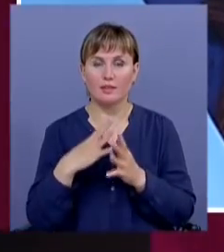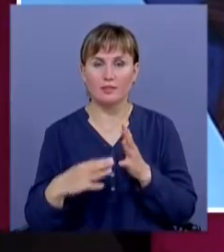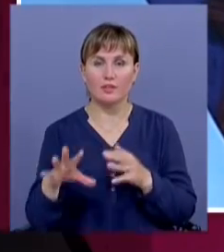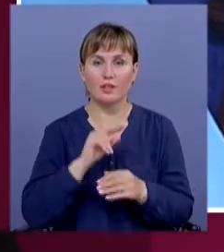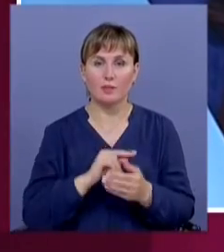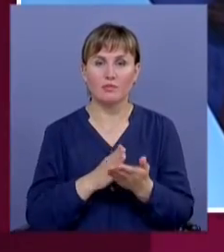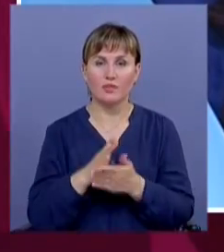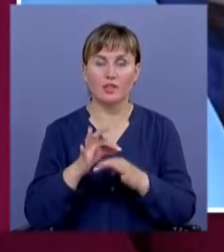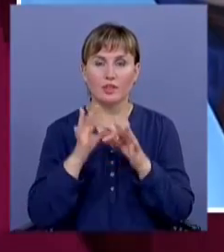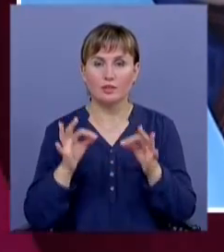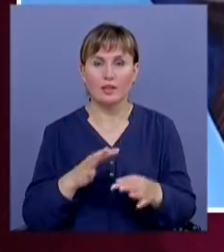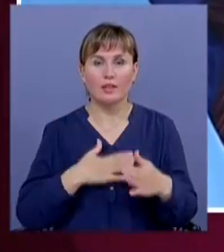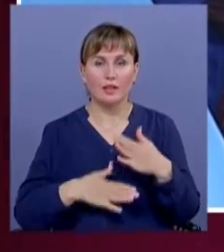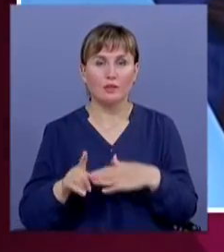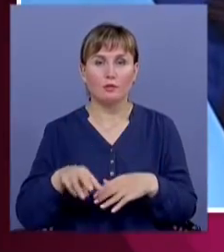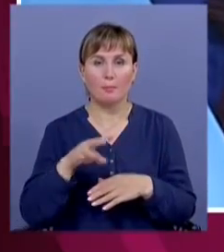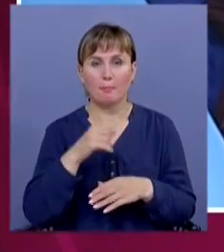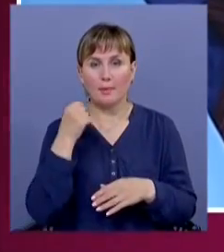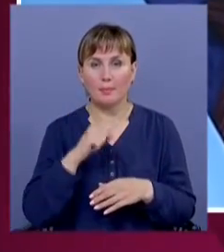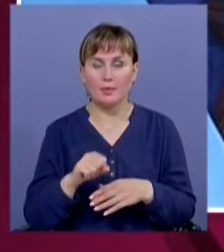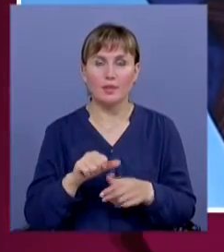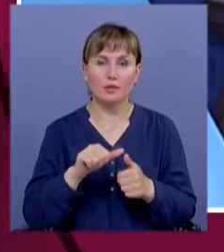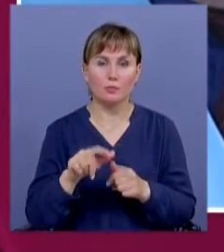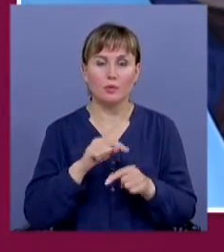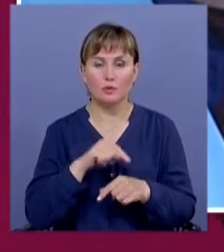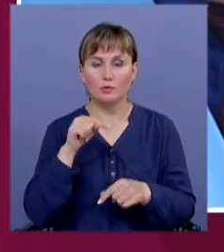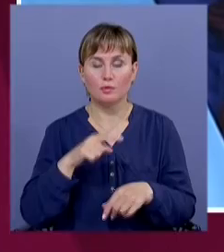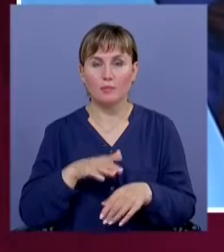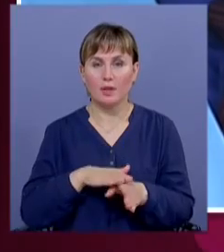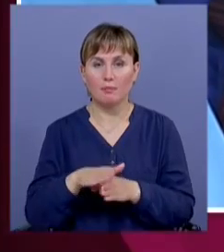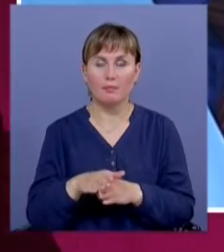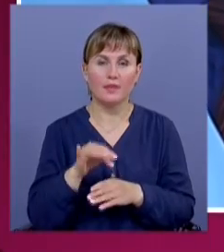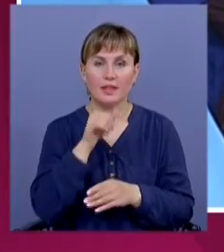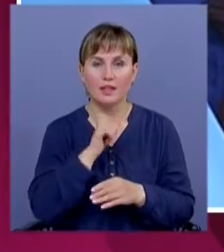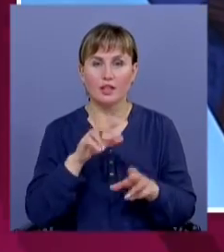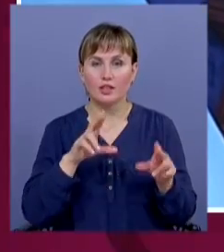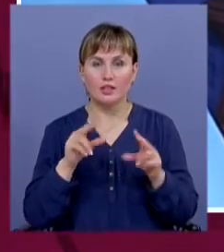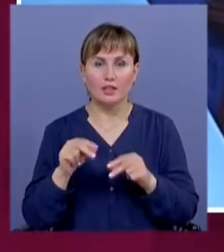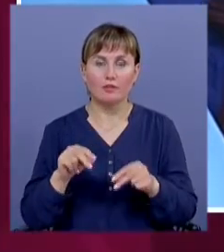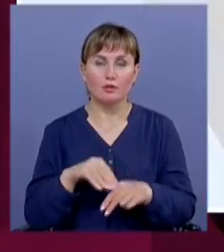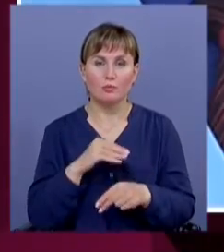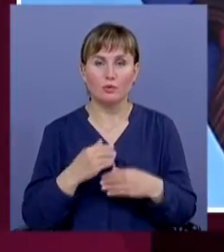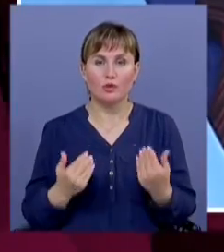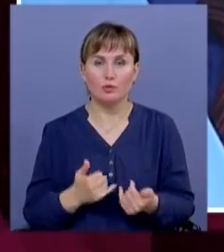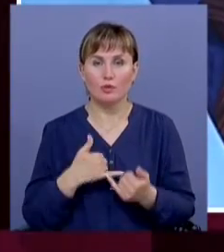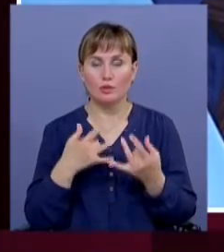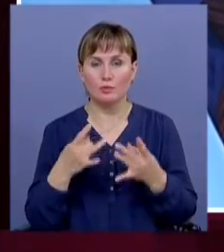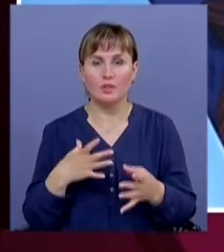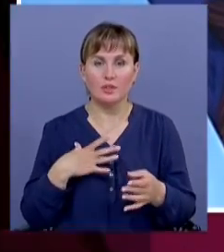работают в сфере искусства. Отрадно, что мы победили. Особенные чувства нас переполняют. А секрет счастливой супружеской жизни у нас прост.